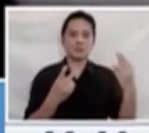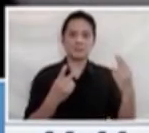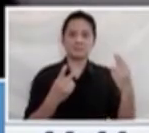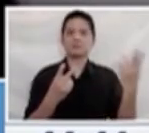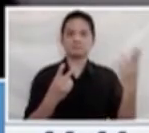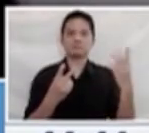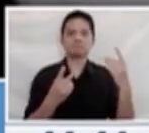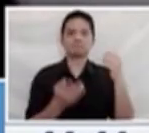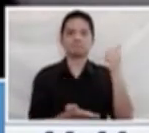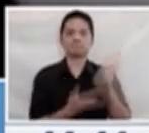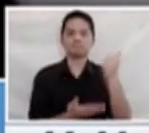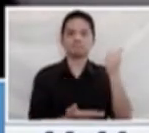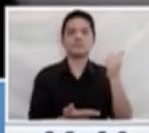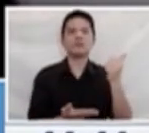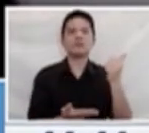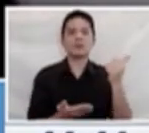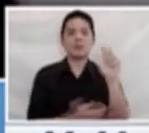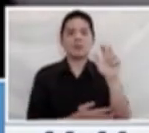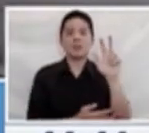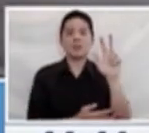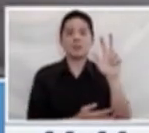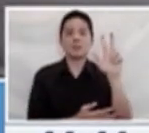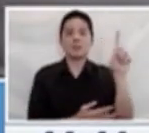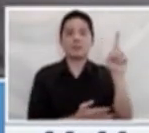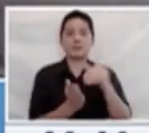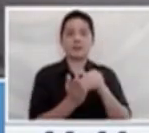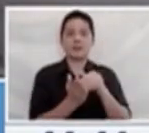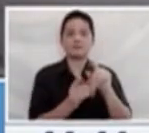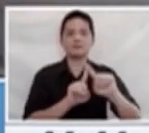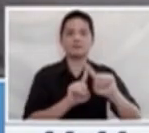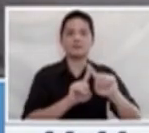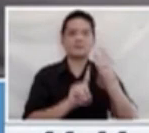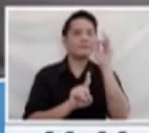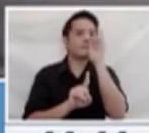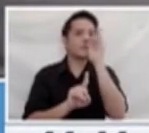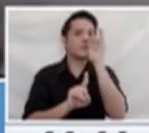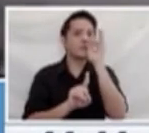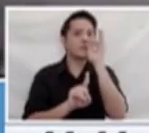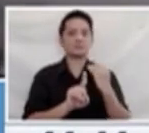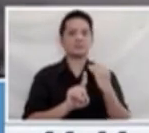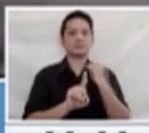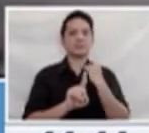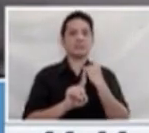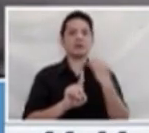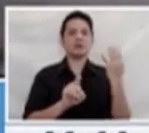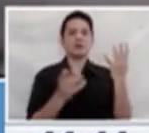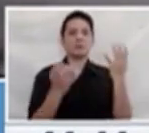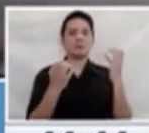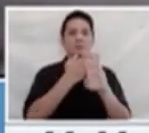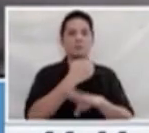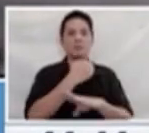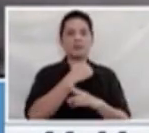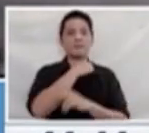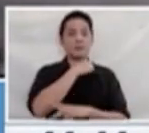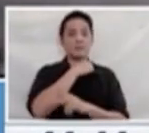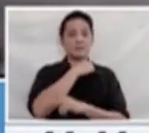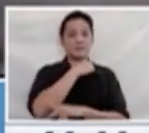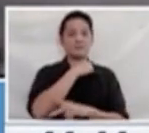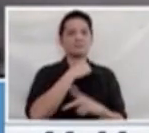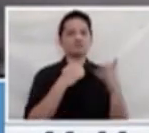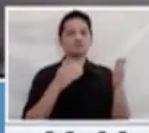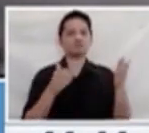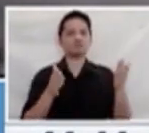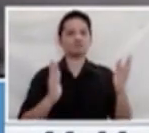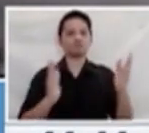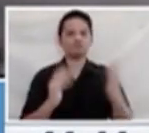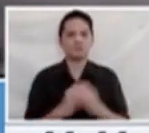napagbigay alaman po sa atin ng OFW ng OWWA po ngayon na simula na nga daw po ang pagpapauwi ng ating